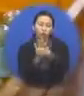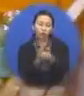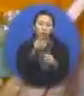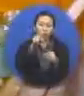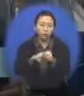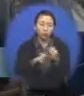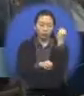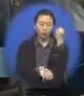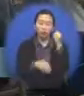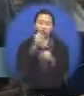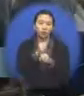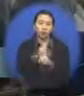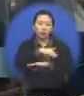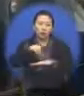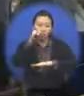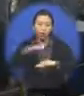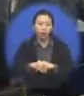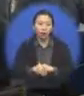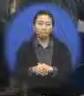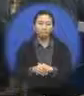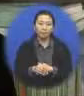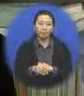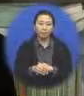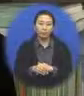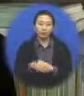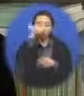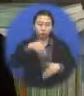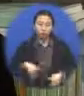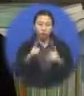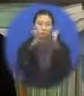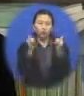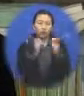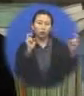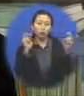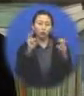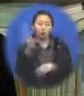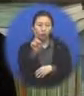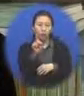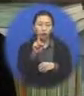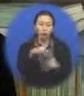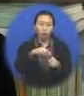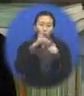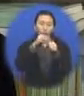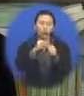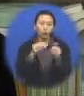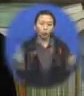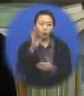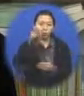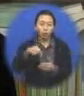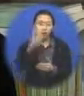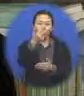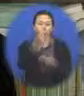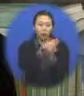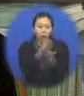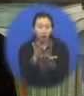기업 육성 지원을 위한 기반을 구축하고 있습니다. 충남형 사회적 기업이란 고용노동부의